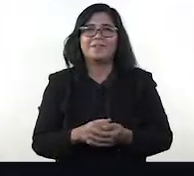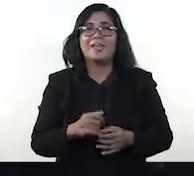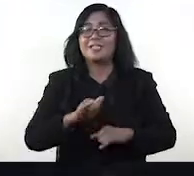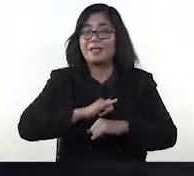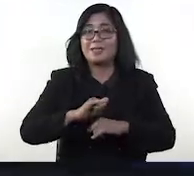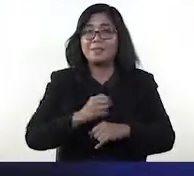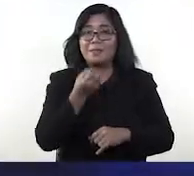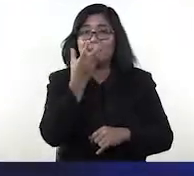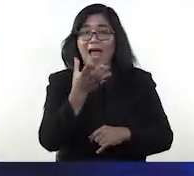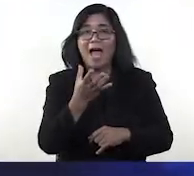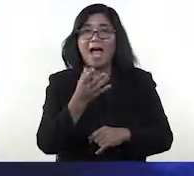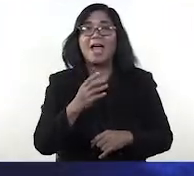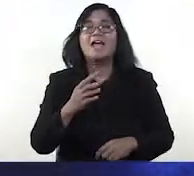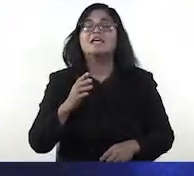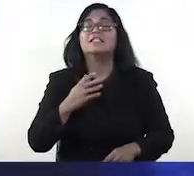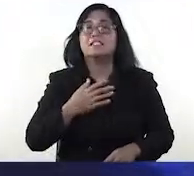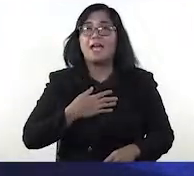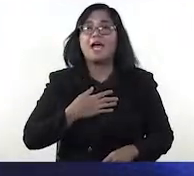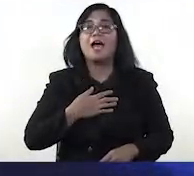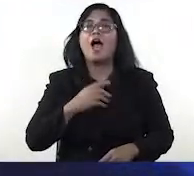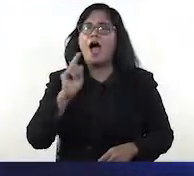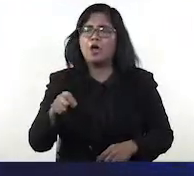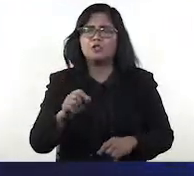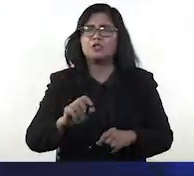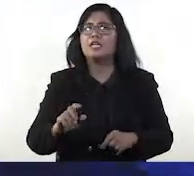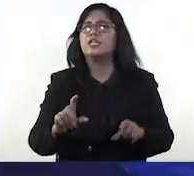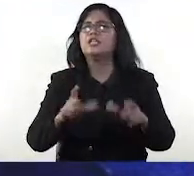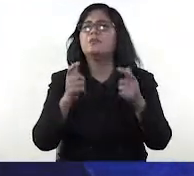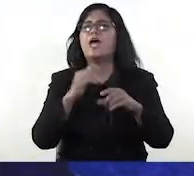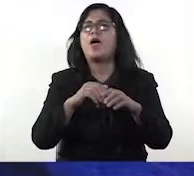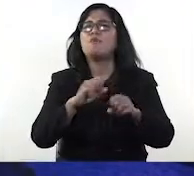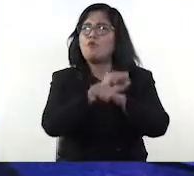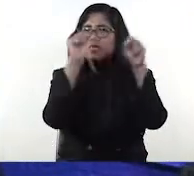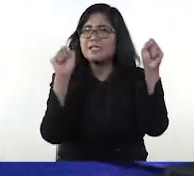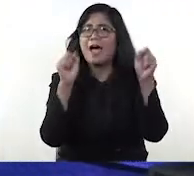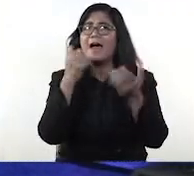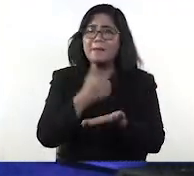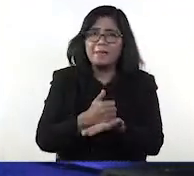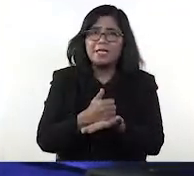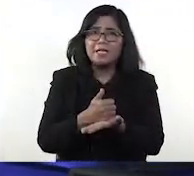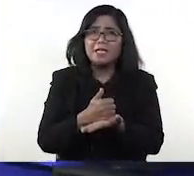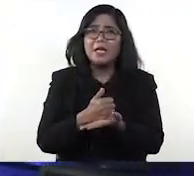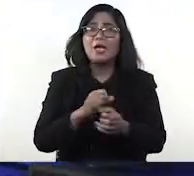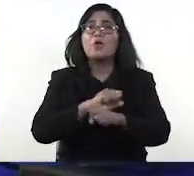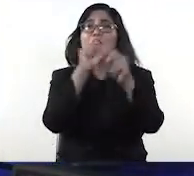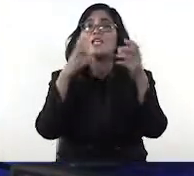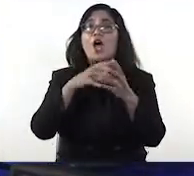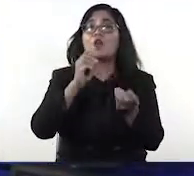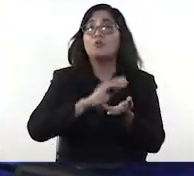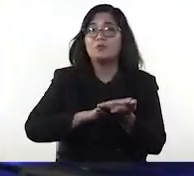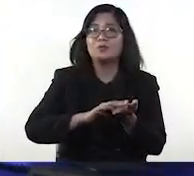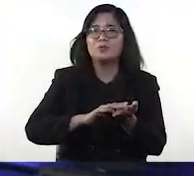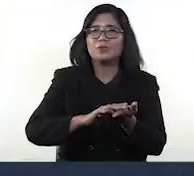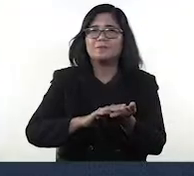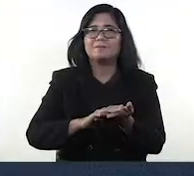Hai sama-sama bilang sama saya saya harus hidup lengkuas Hai amin Ayo